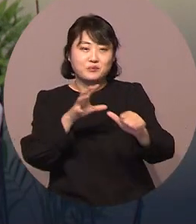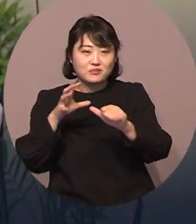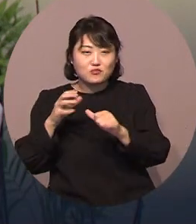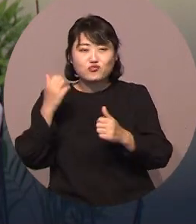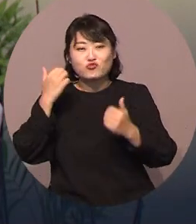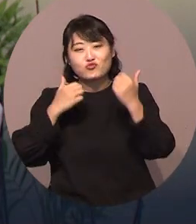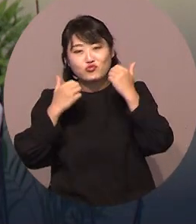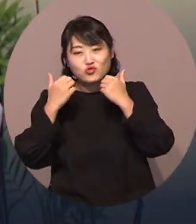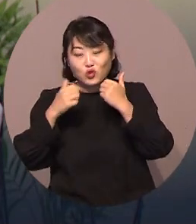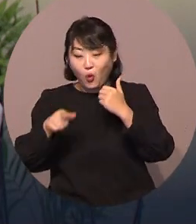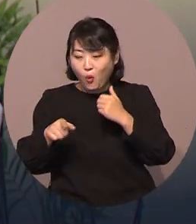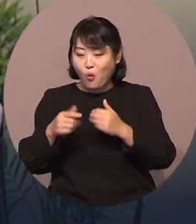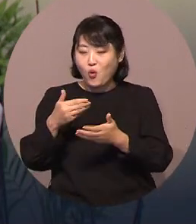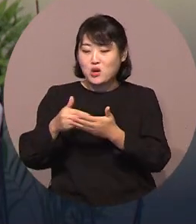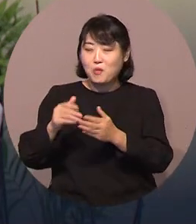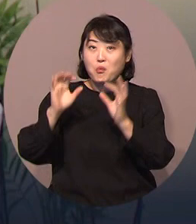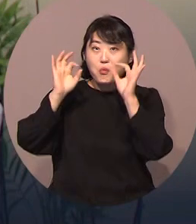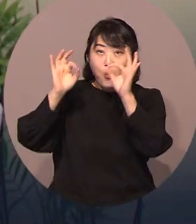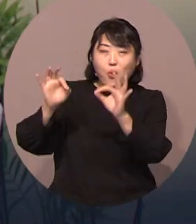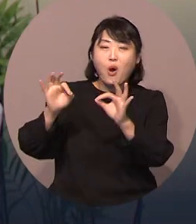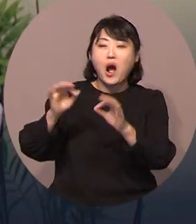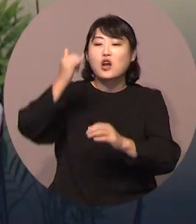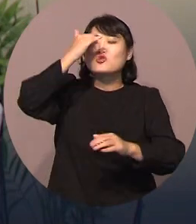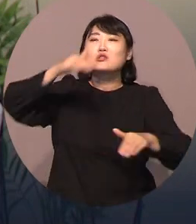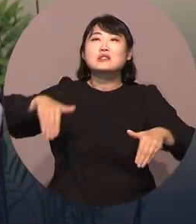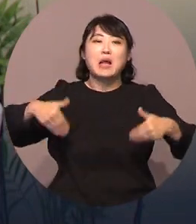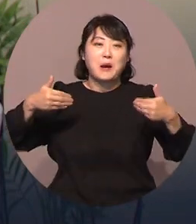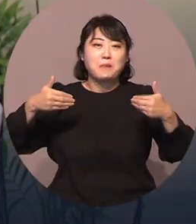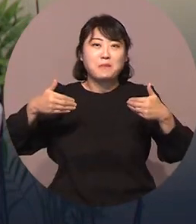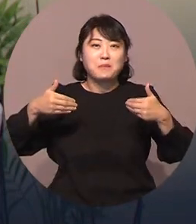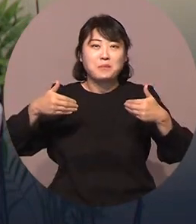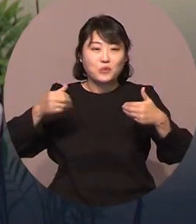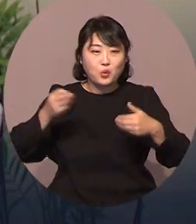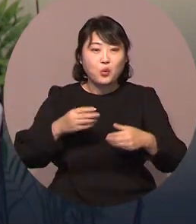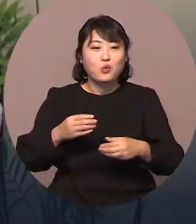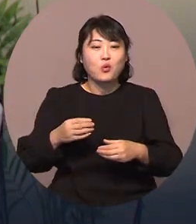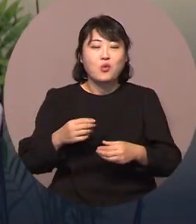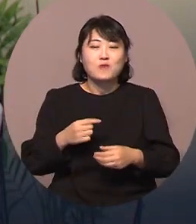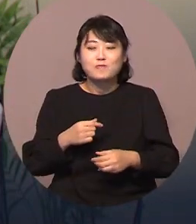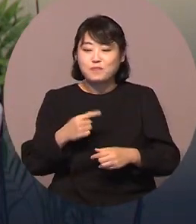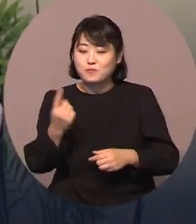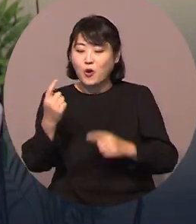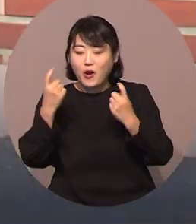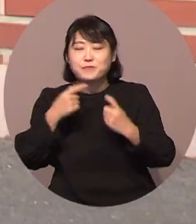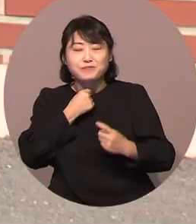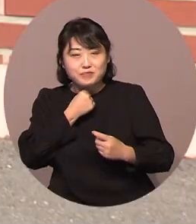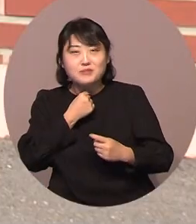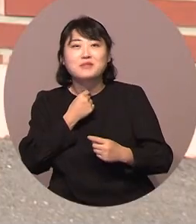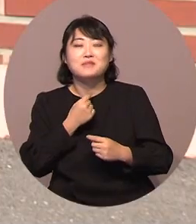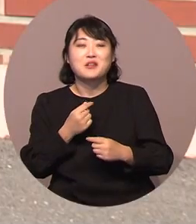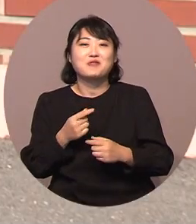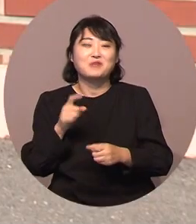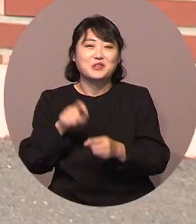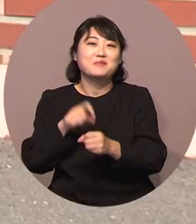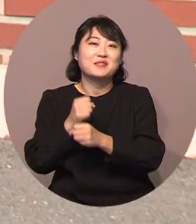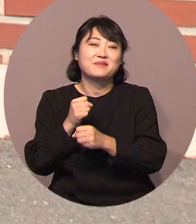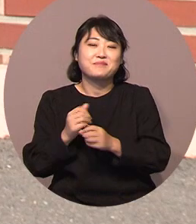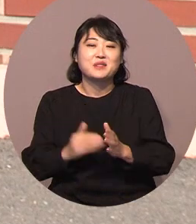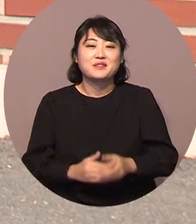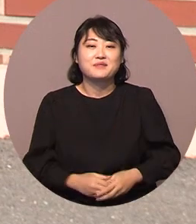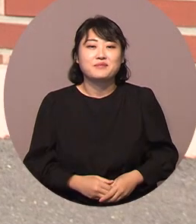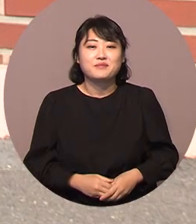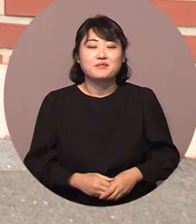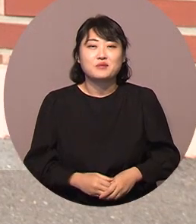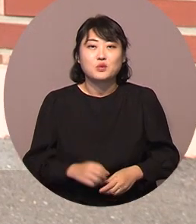누구나 다이 캐릭터를 보면 충남을 여행할 수 있는 그런 욕구를 불러일으키도록 하겠습니다 논산시는 새로운